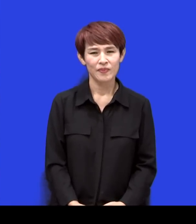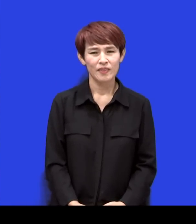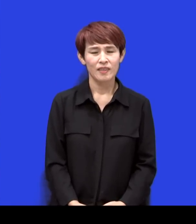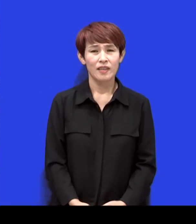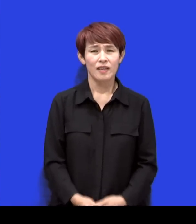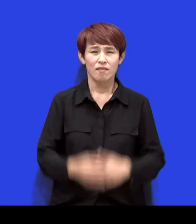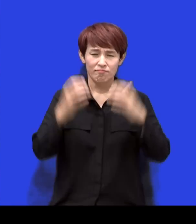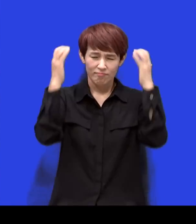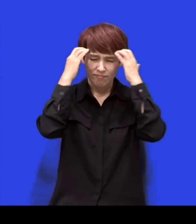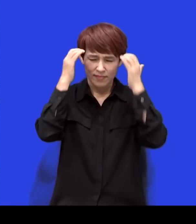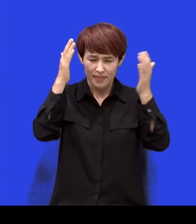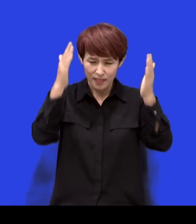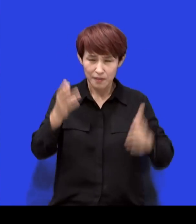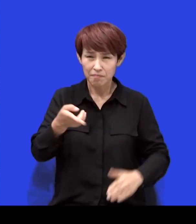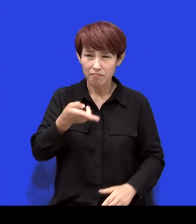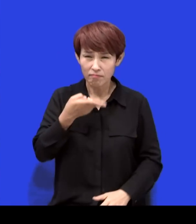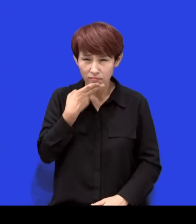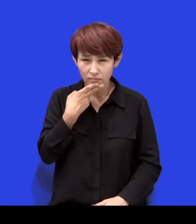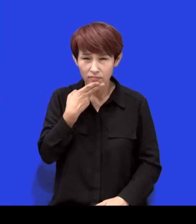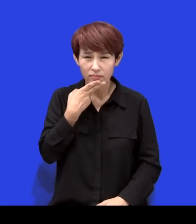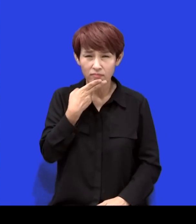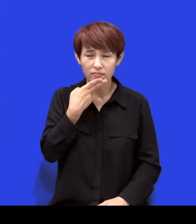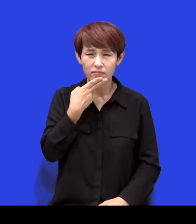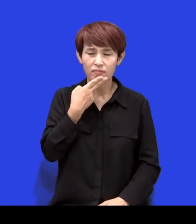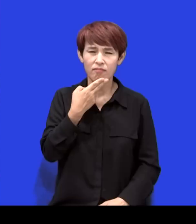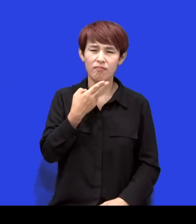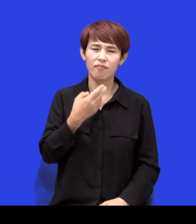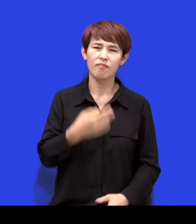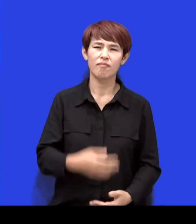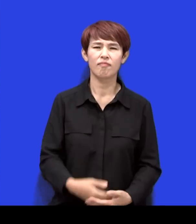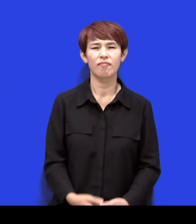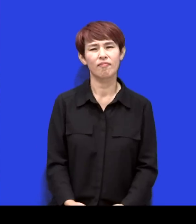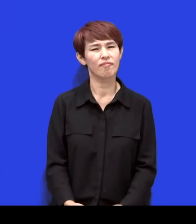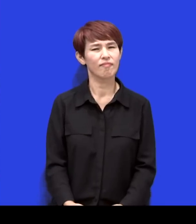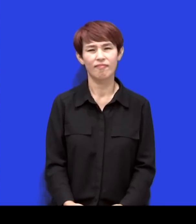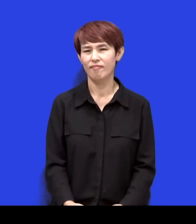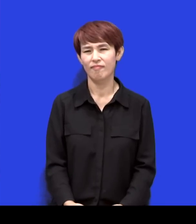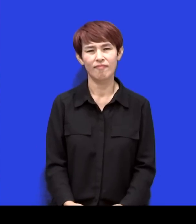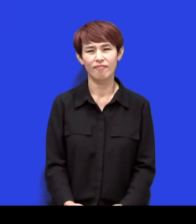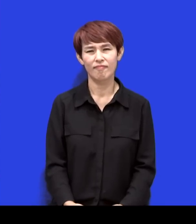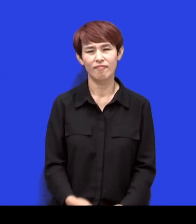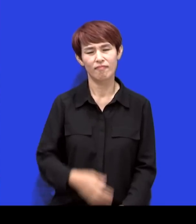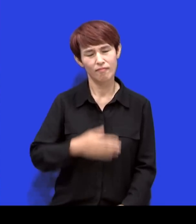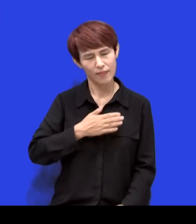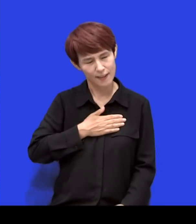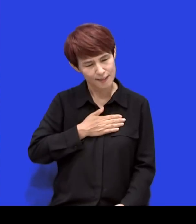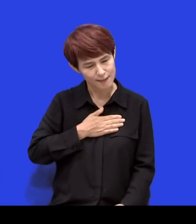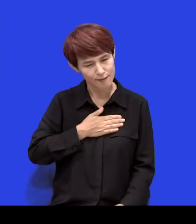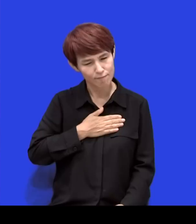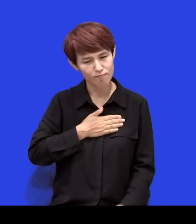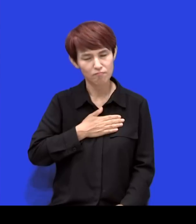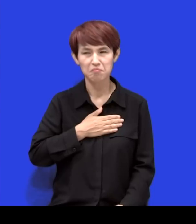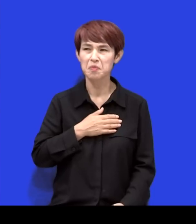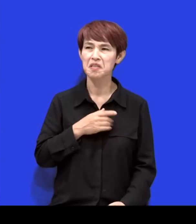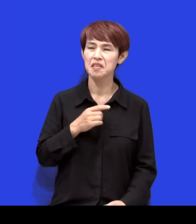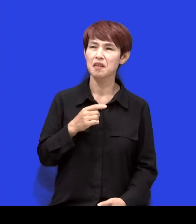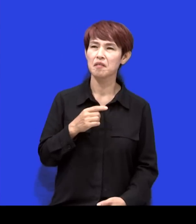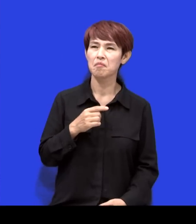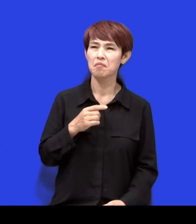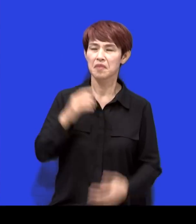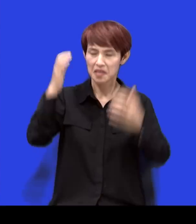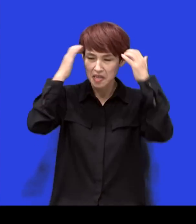광야 학교라는 그 학교가 네네. 긴 시간 동안 정말 폐인으로 살아가는 그 시간이 없었다면 내가 바로 등단하고